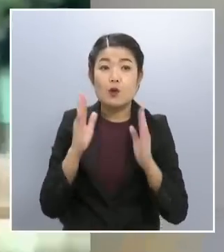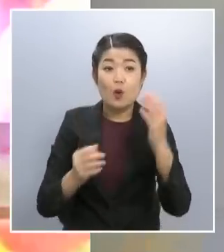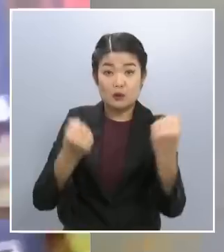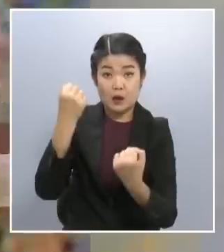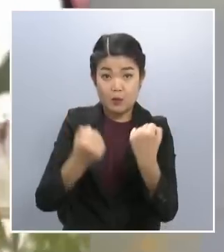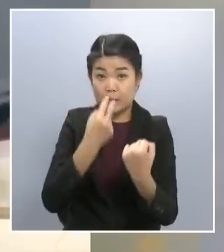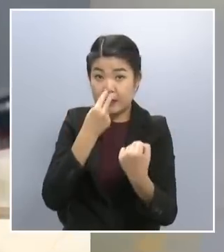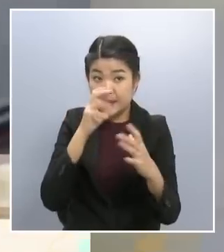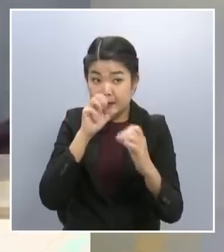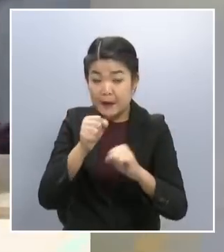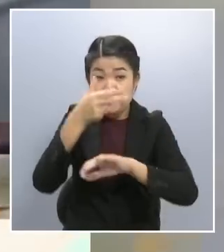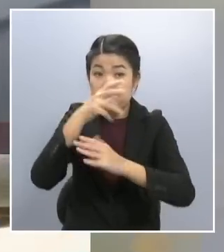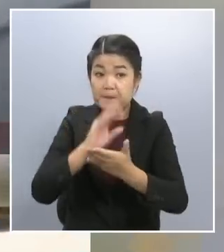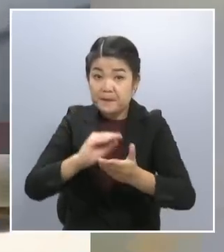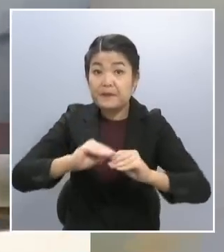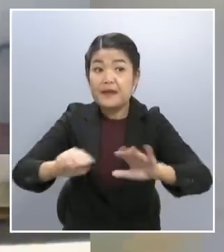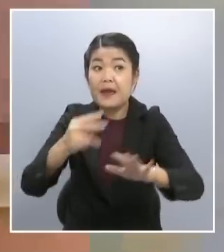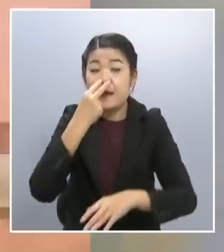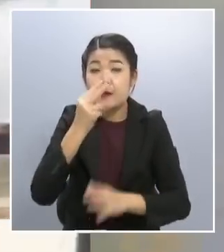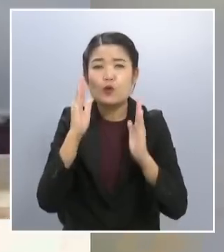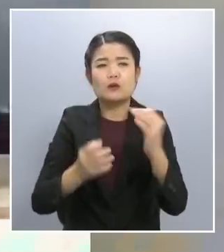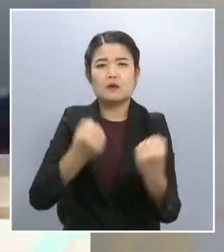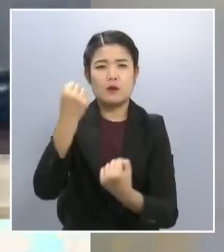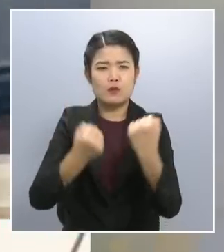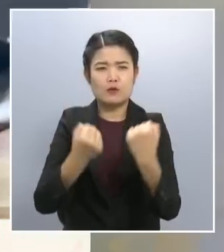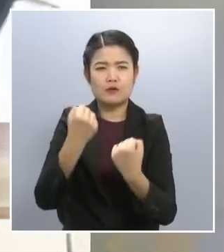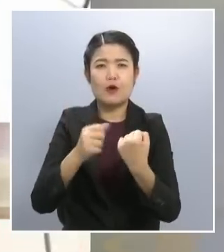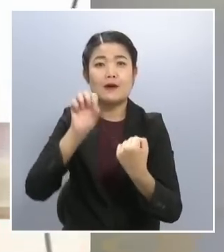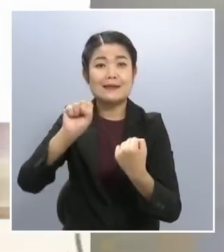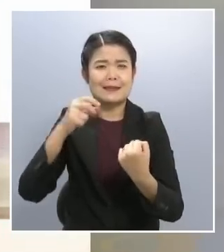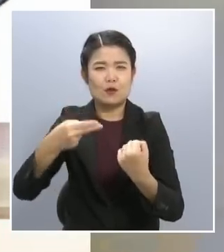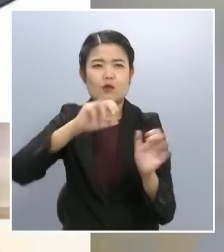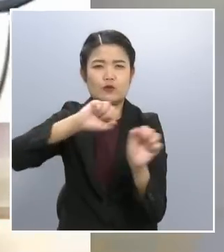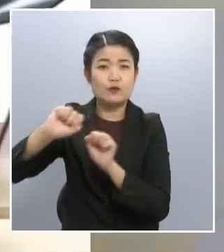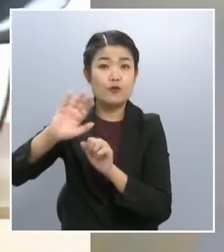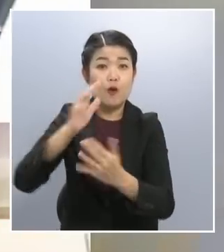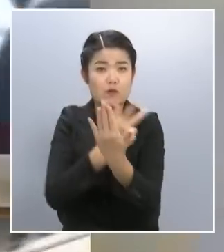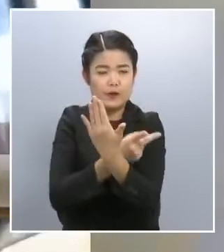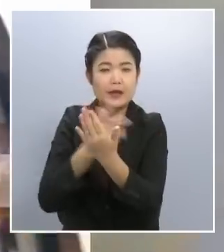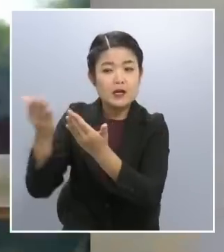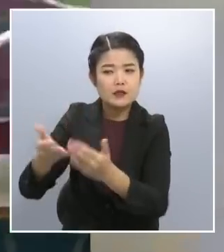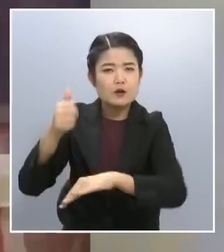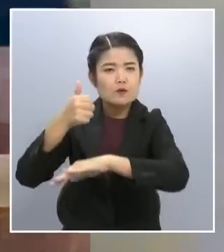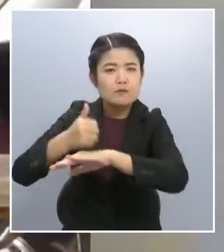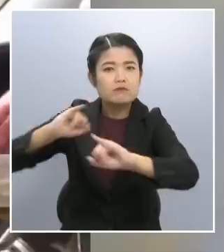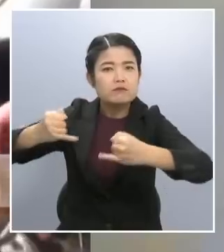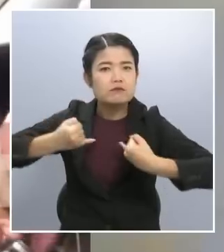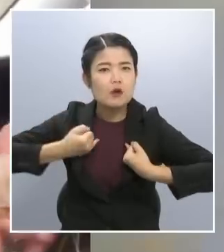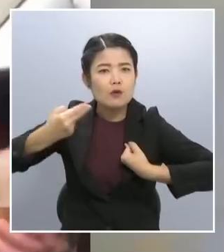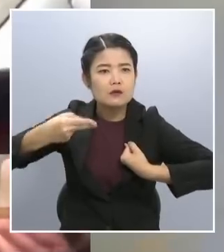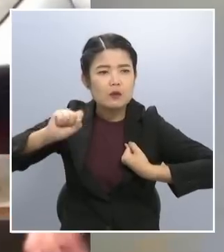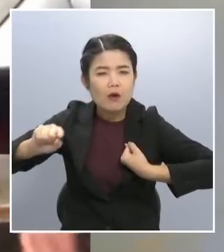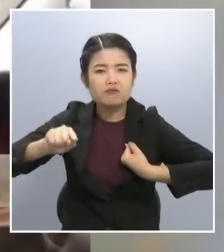ที่ปรากฏบนสื่อสังคมออนไลน์ที่ว่านี้เป็นพนักงานขับรถของสหกรณ์สหกรณ์หนึ่งก็เลยเชิญผู้บริหารสหกรณ์วัยนี้เข้ามารับทราบ